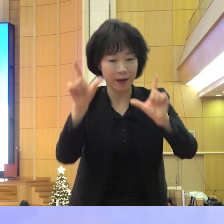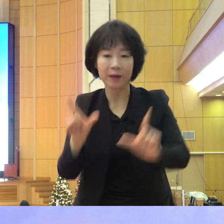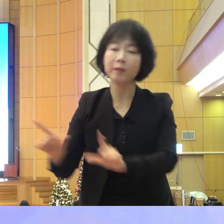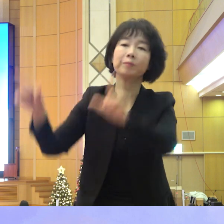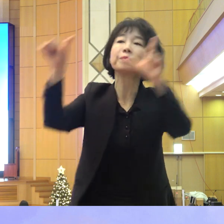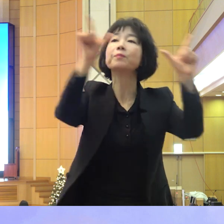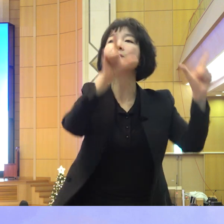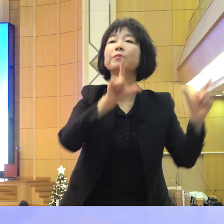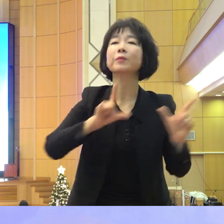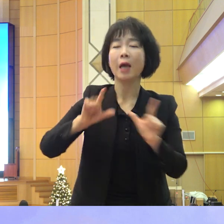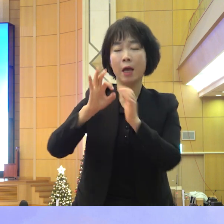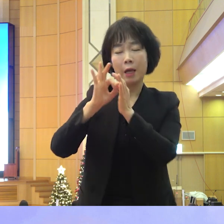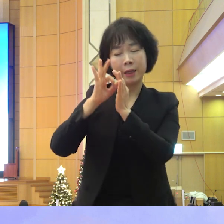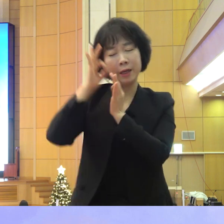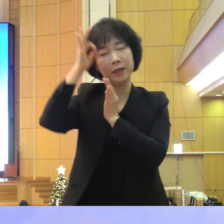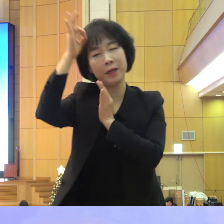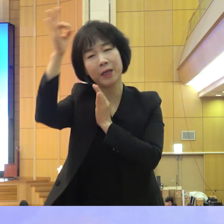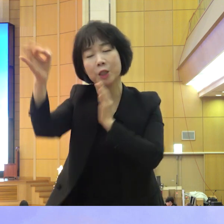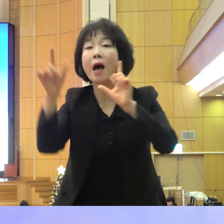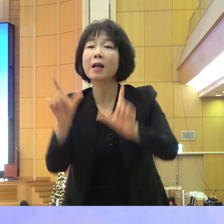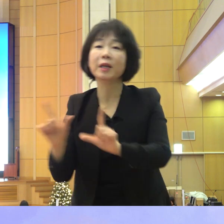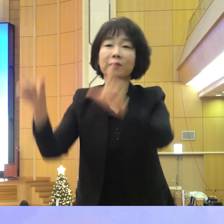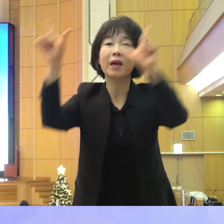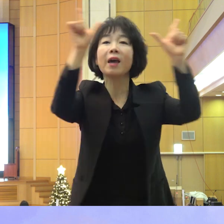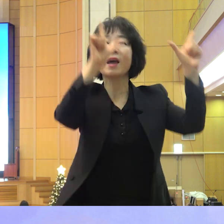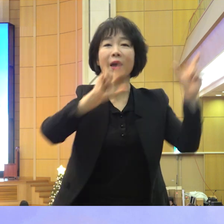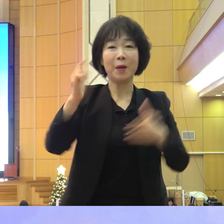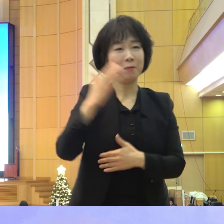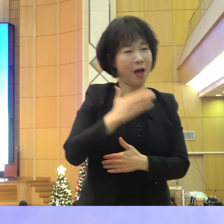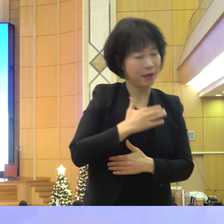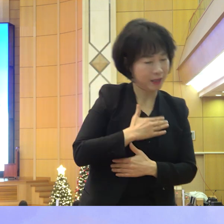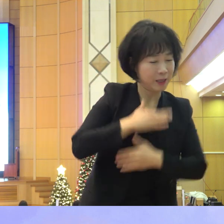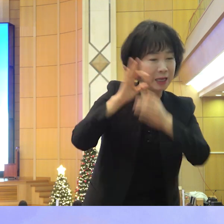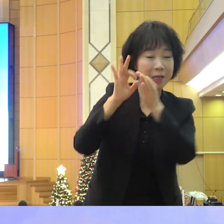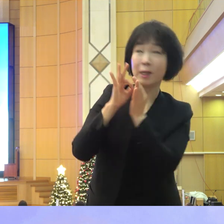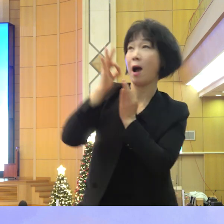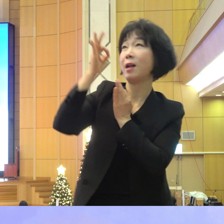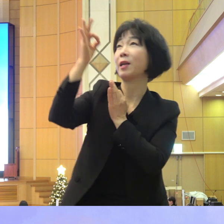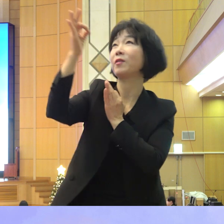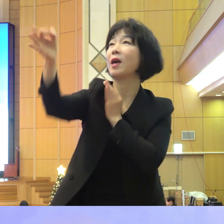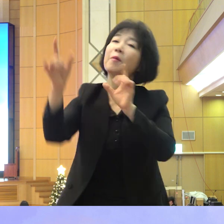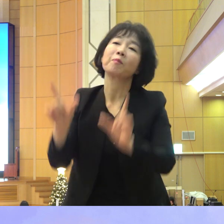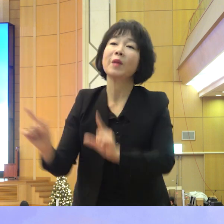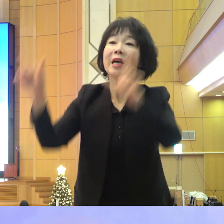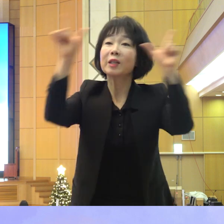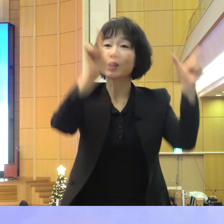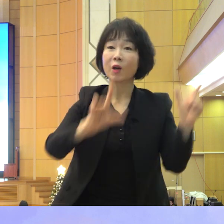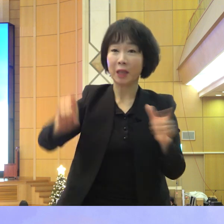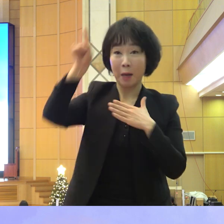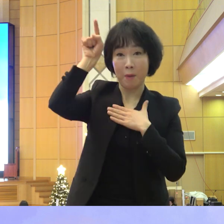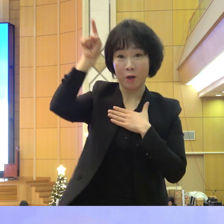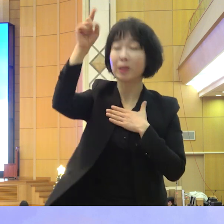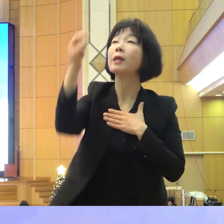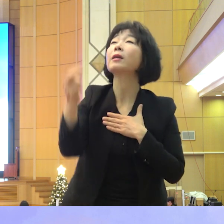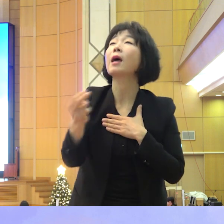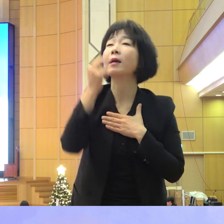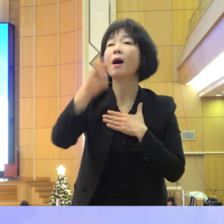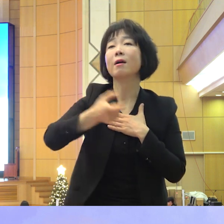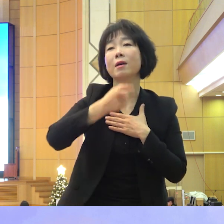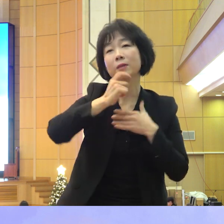길이 살겠네. 길이 살겠네, 나 길이 살겠네. 저